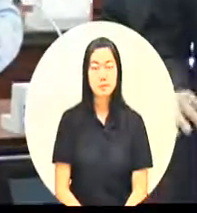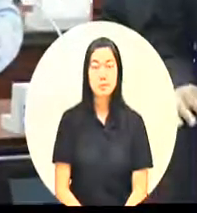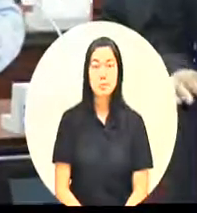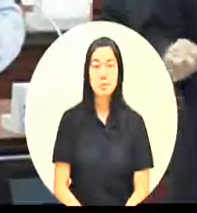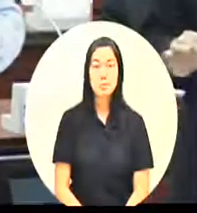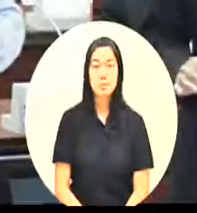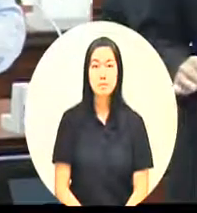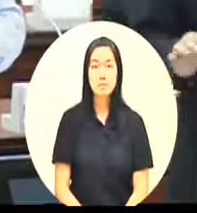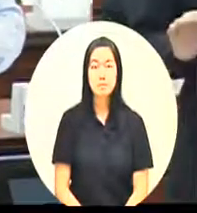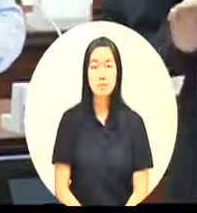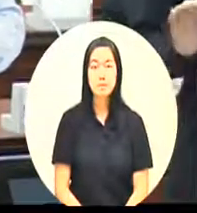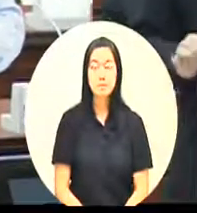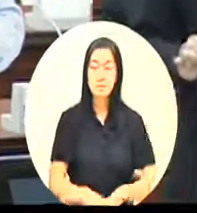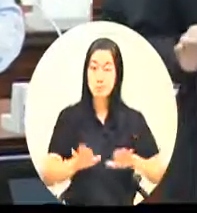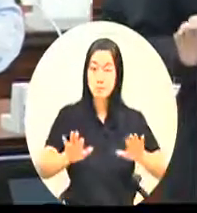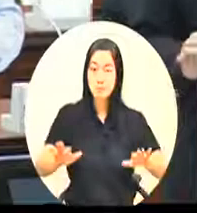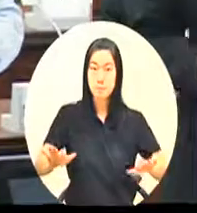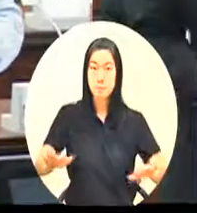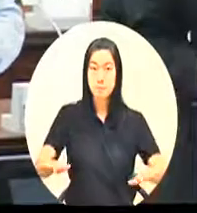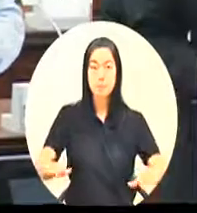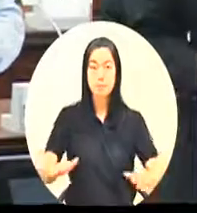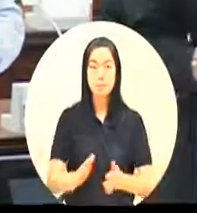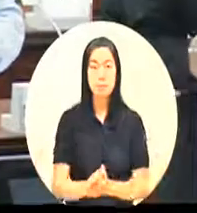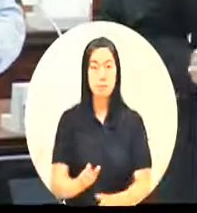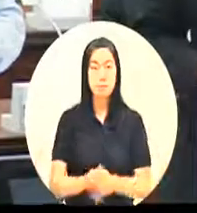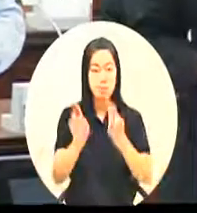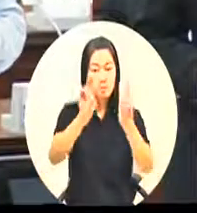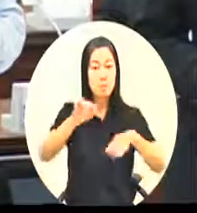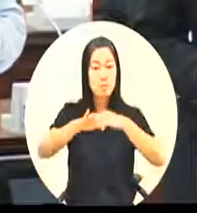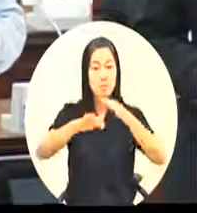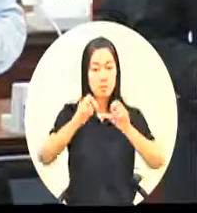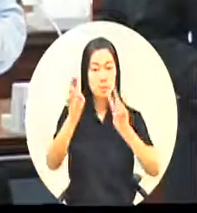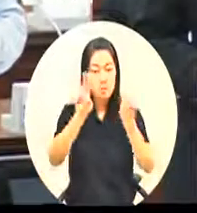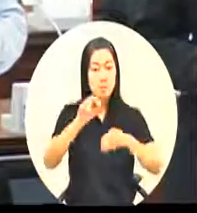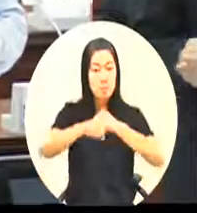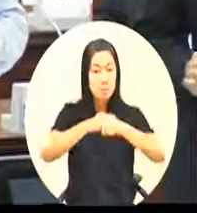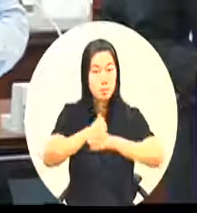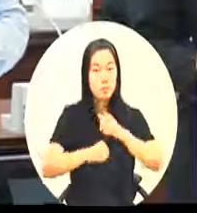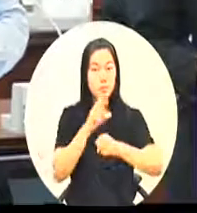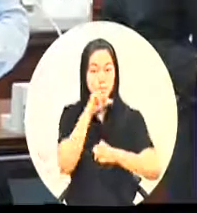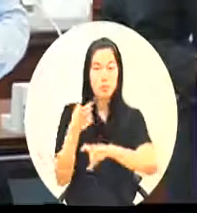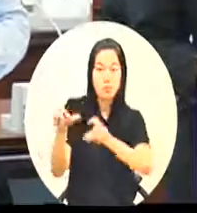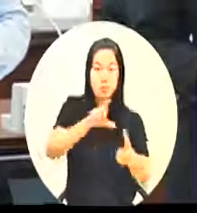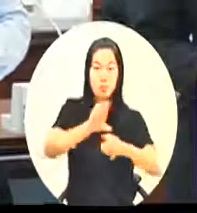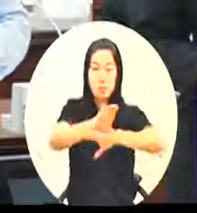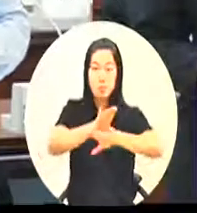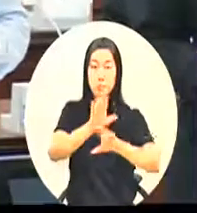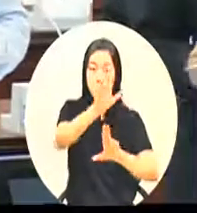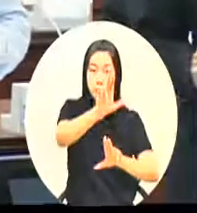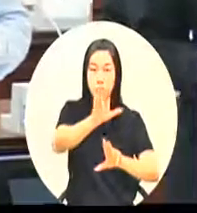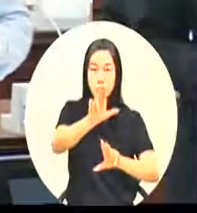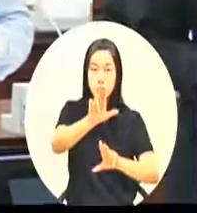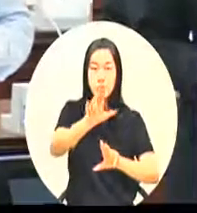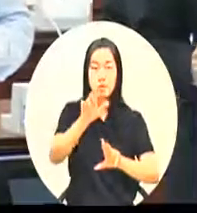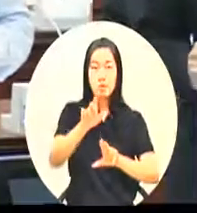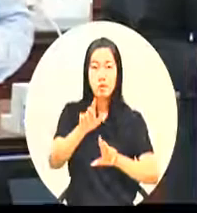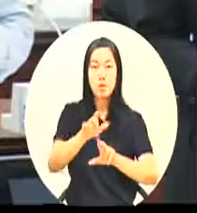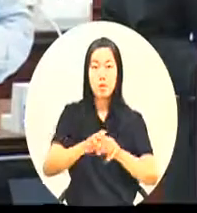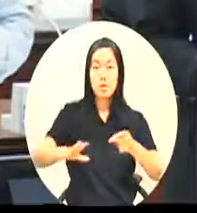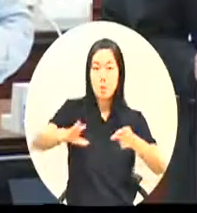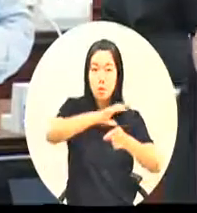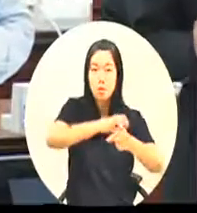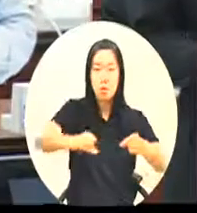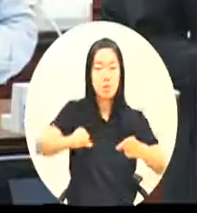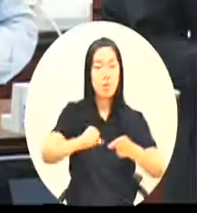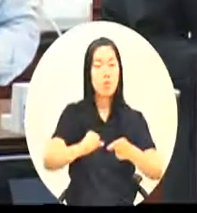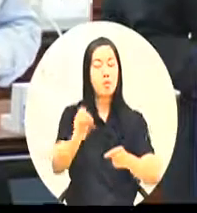现在所谓的全电动的垃圾车，全台湾到目前为止没有办法挂牌，没办法上